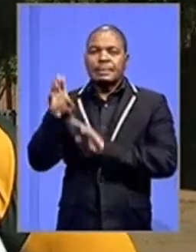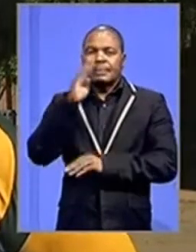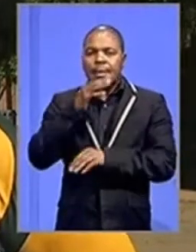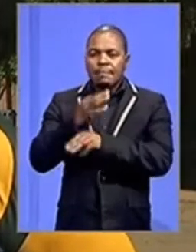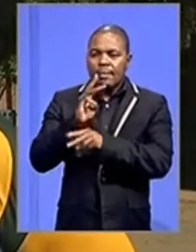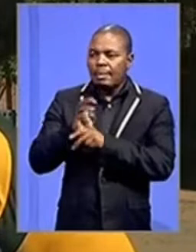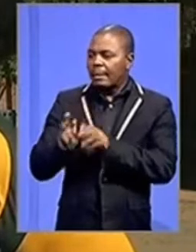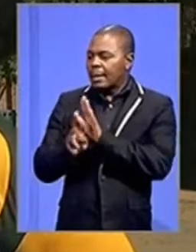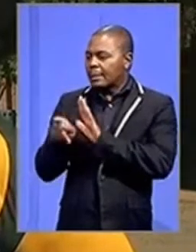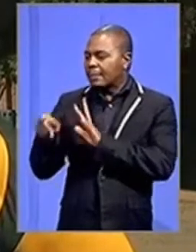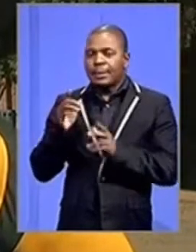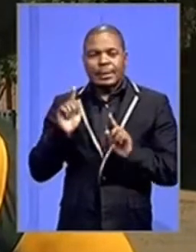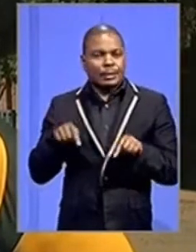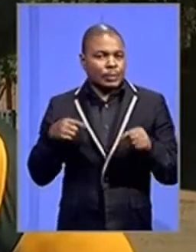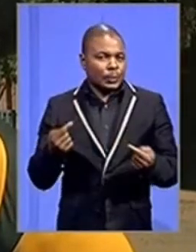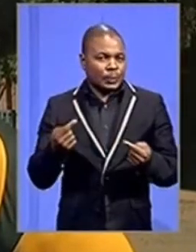batswadi